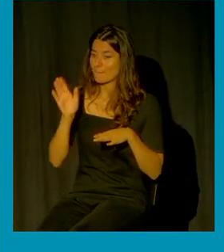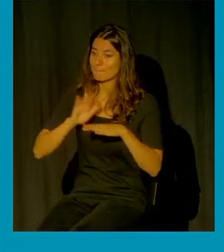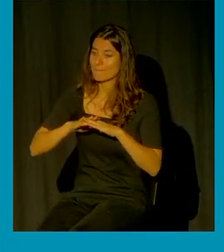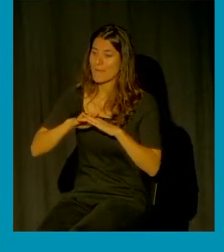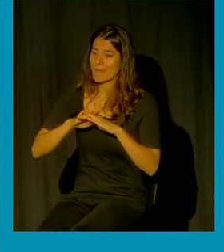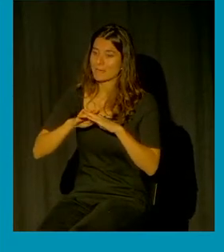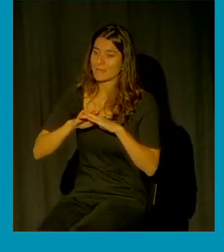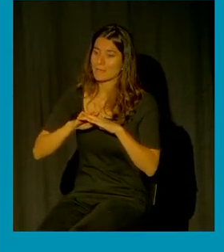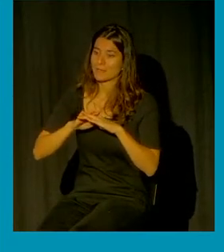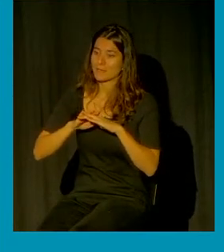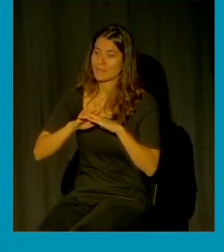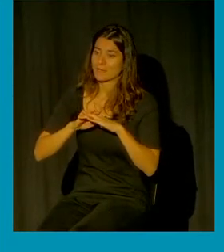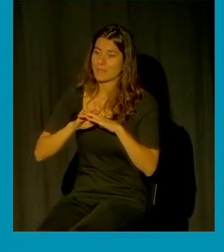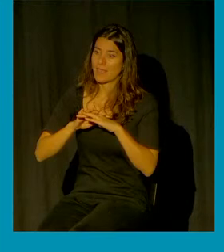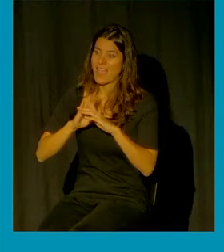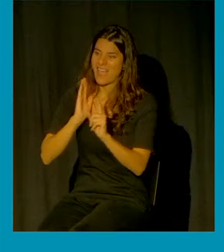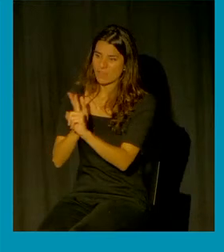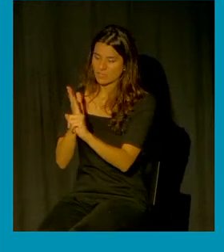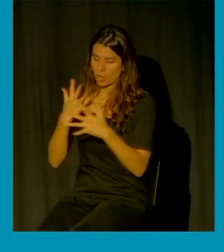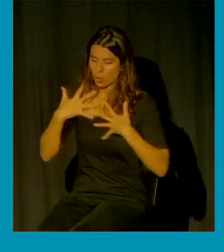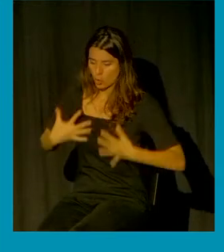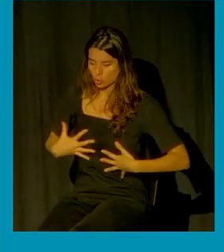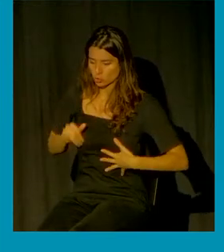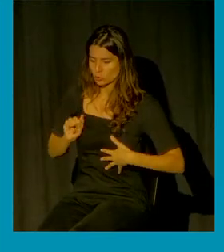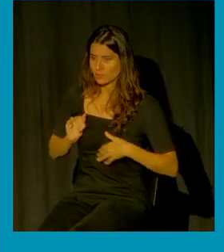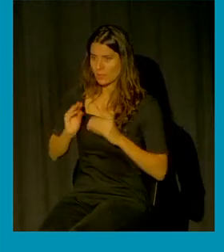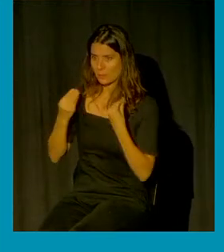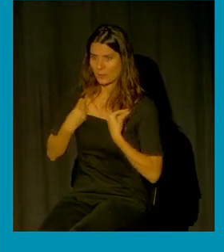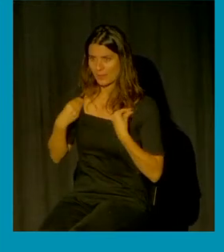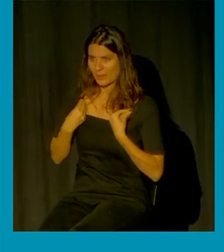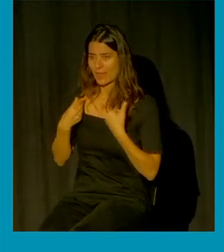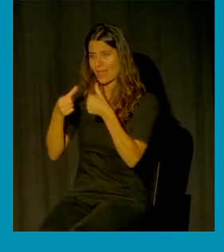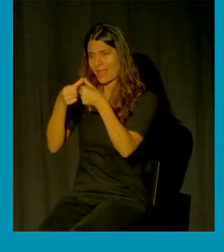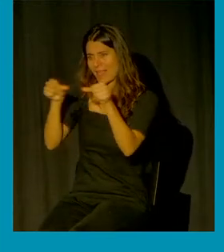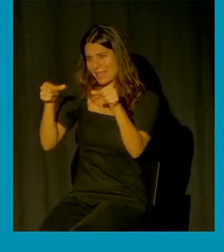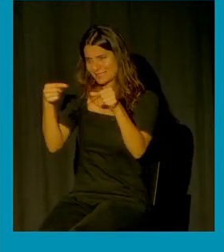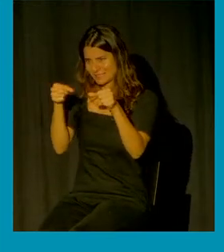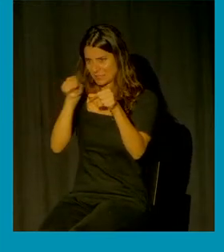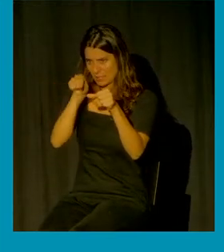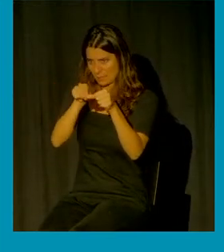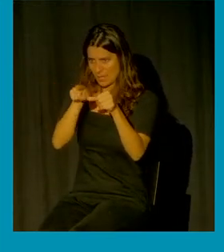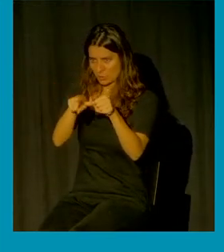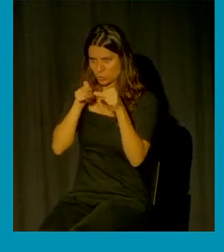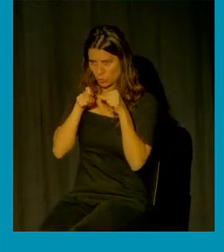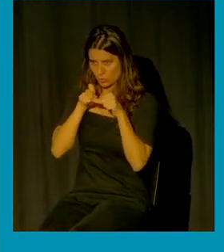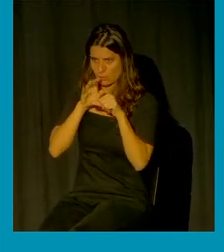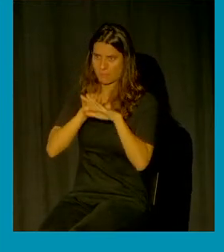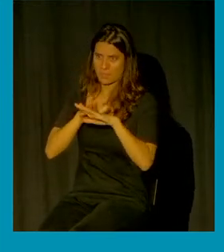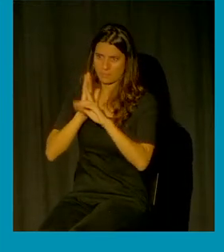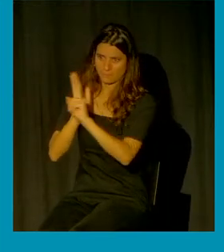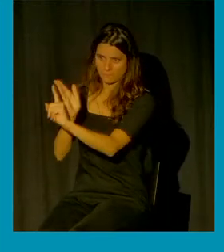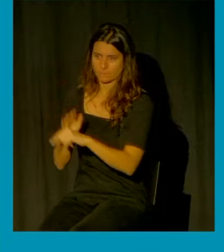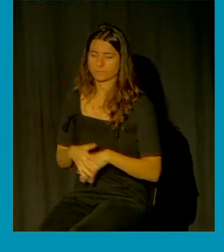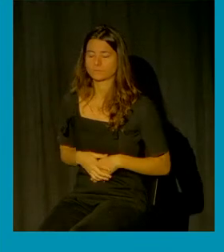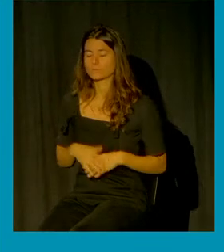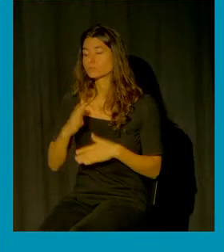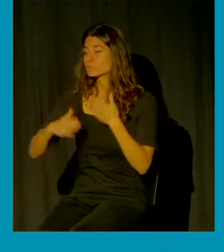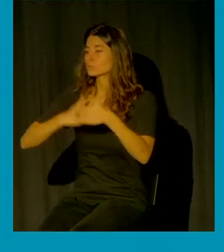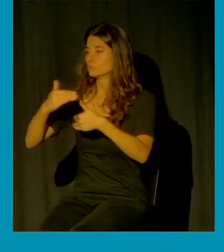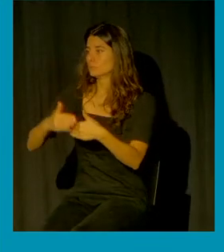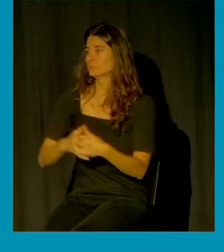i marcar projectes vitals l'estigma l'estigma de sempre per anar avançant